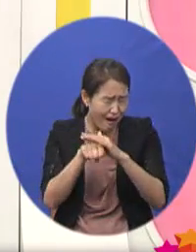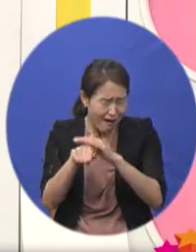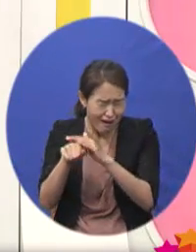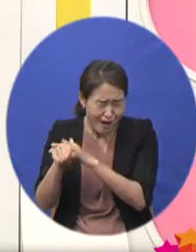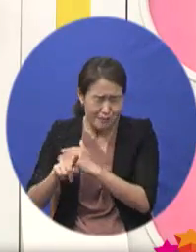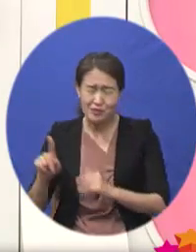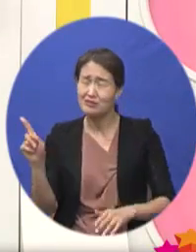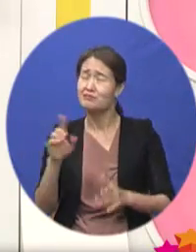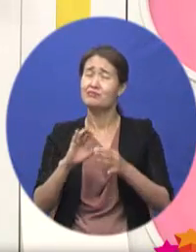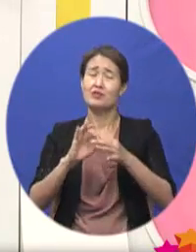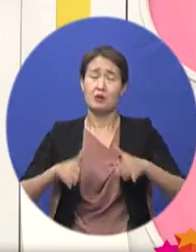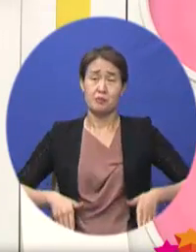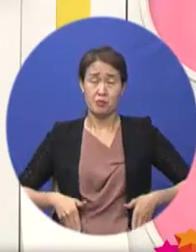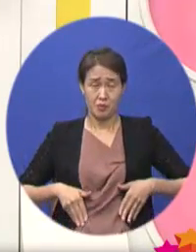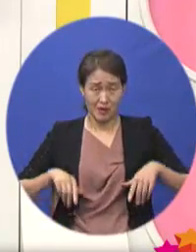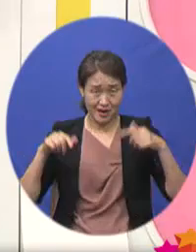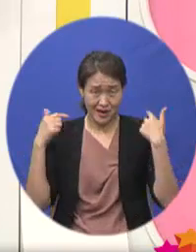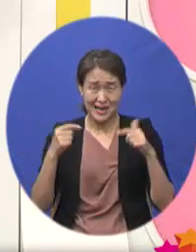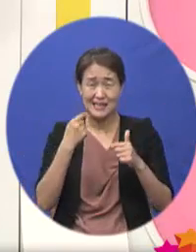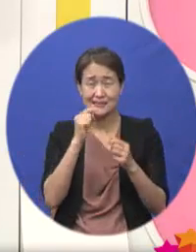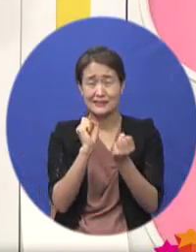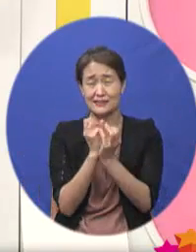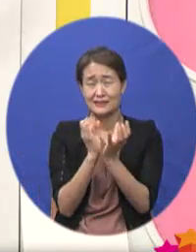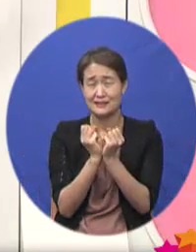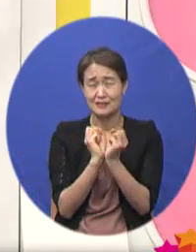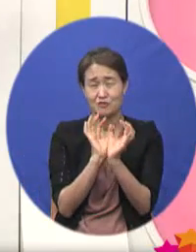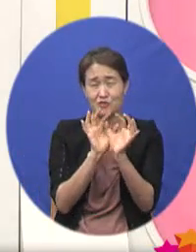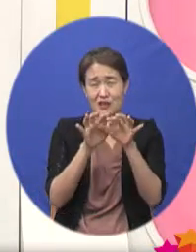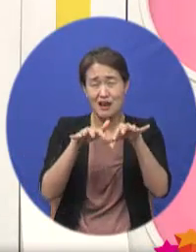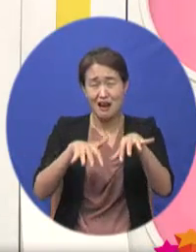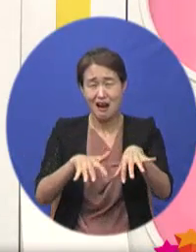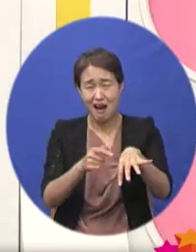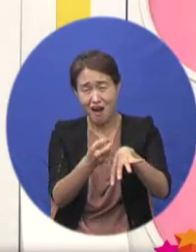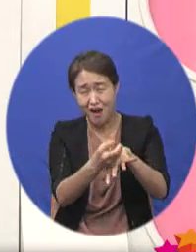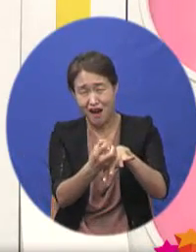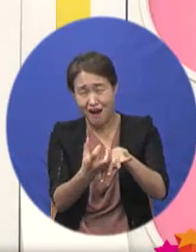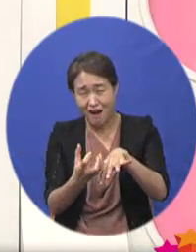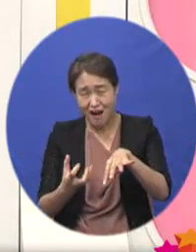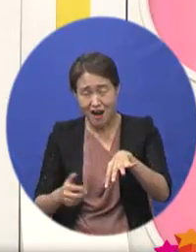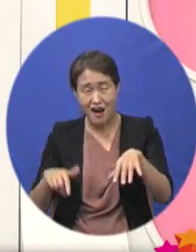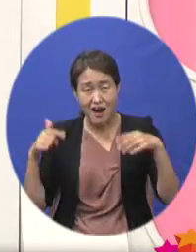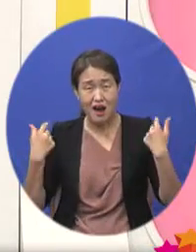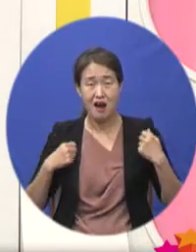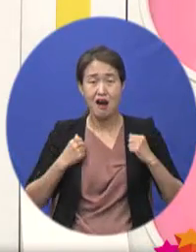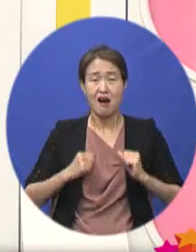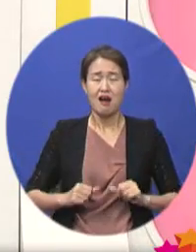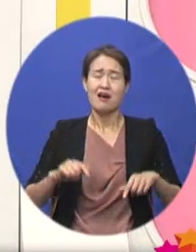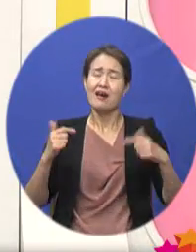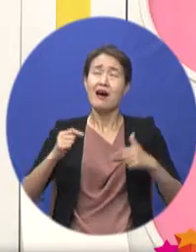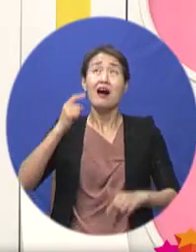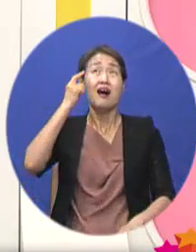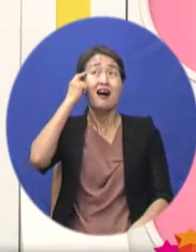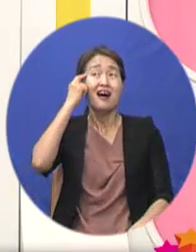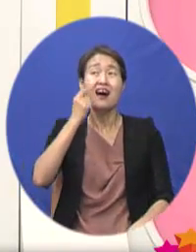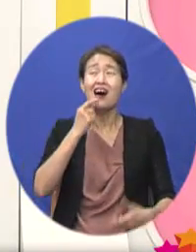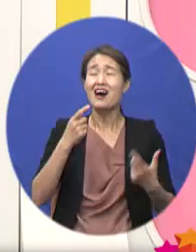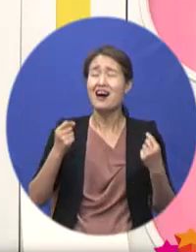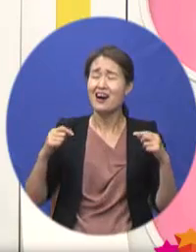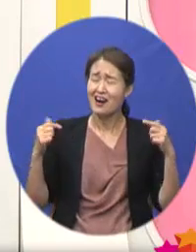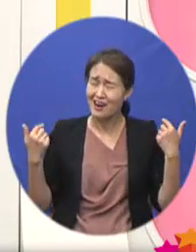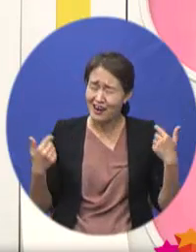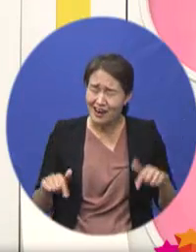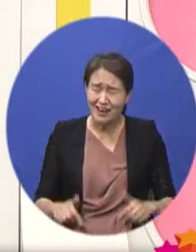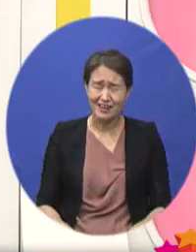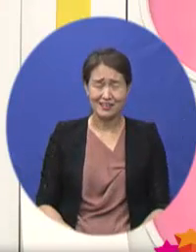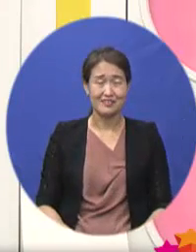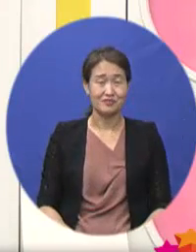가나? 봄 되면 개나리 꽃이 활짝 이 옷만 입을 때마다 그 생각이 나. 내가 다시